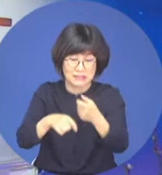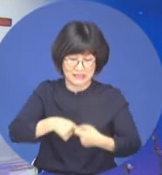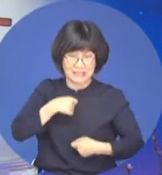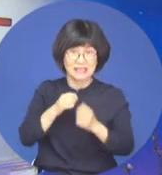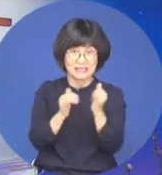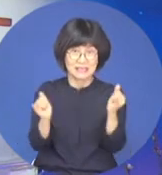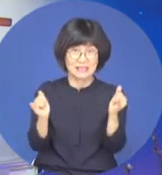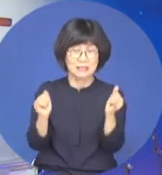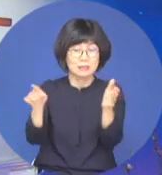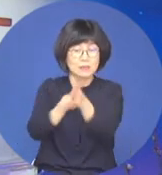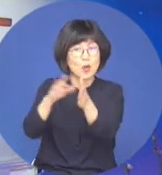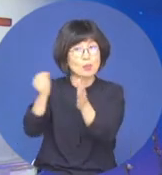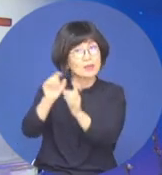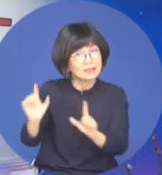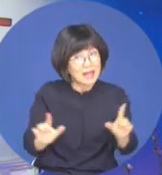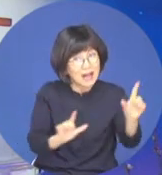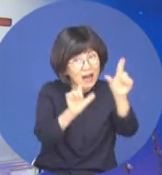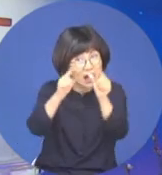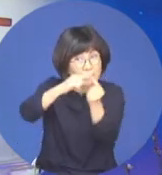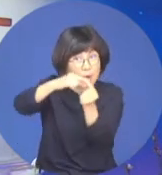이 말은 두 가지 의미가 있어요.